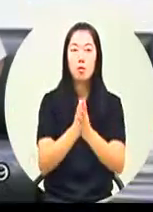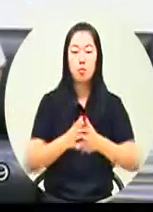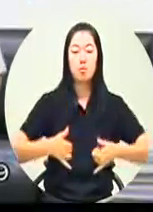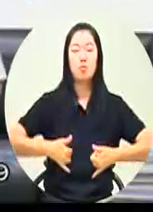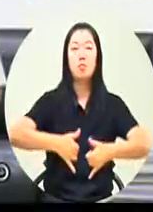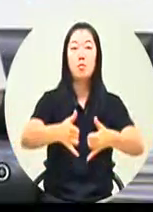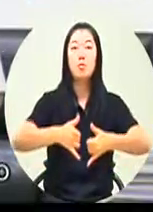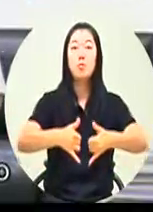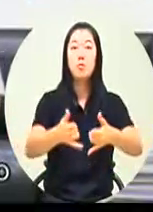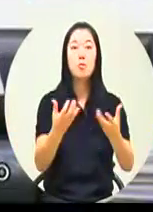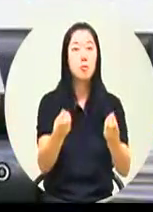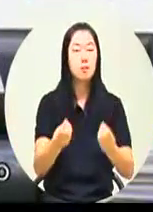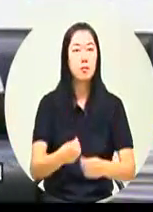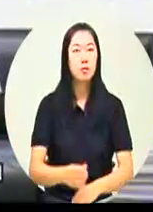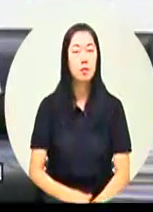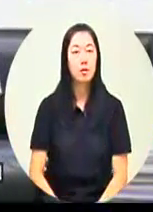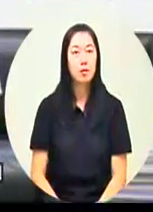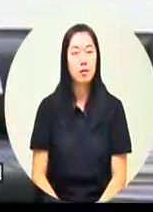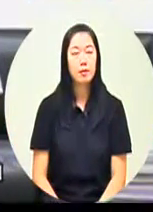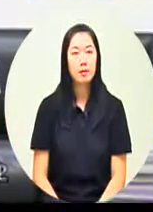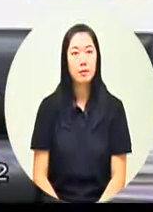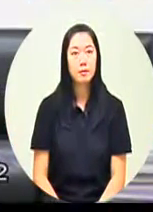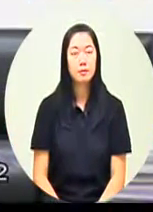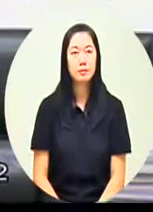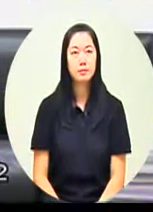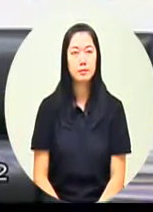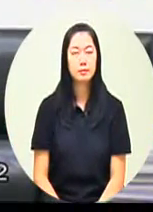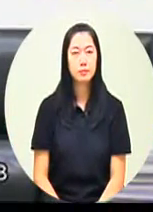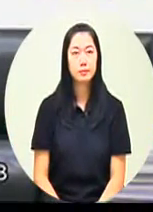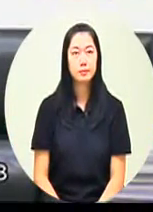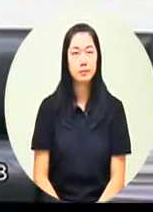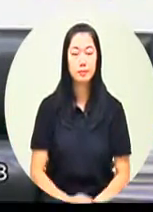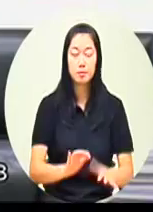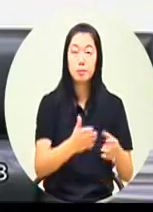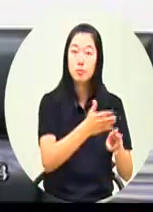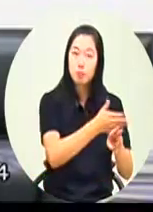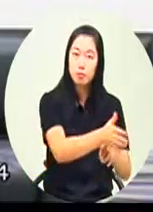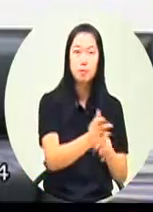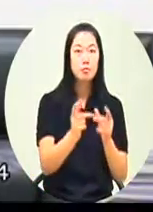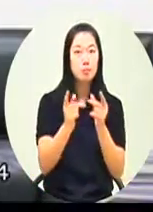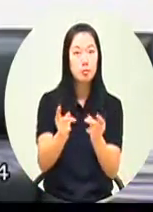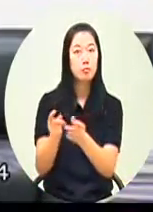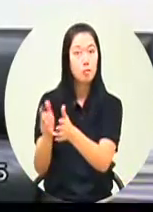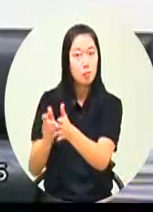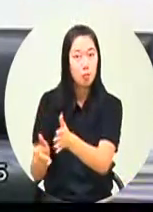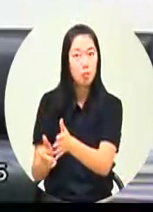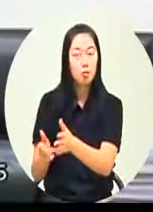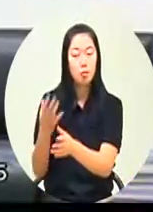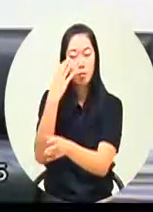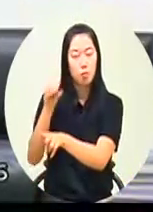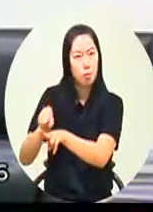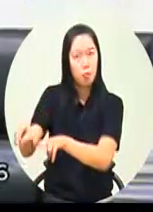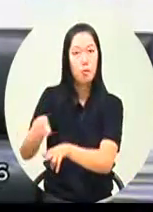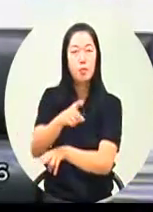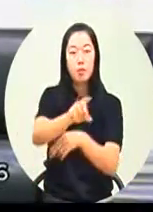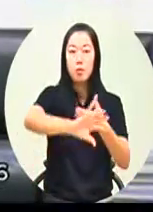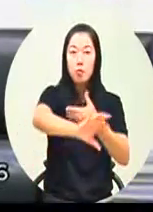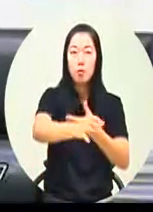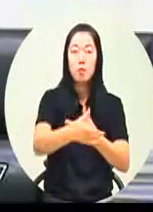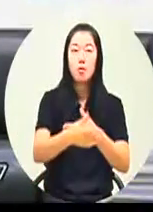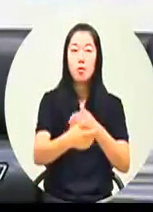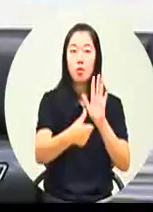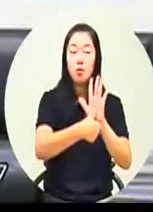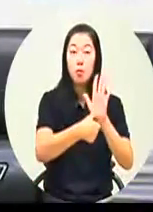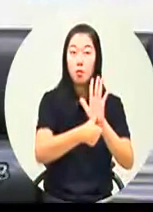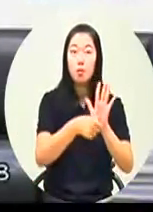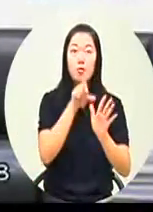请教那个交通局长，轻轨、捷运、火车、 高铁，在外国统一的名称都叫做电